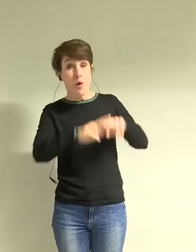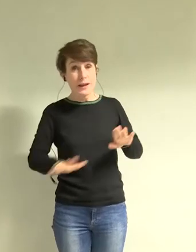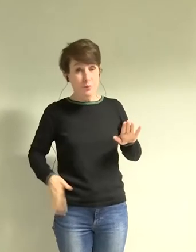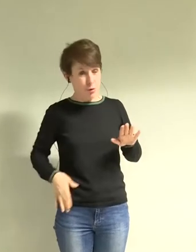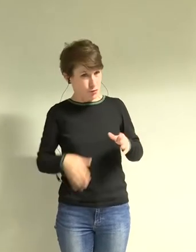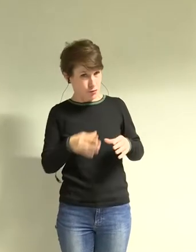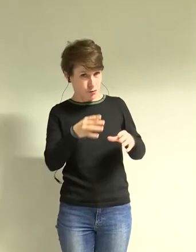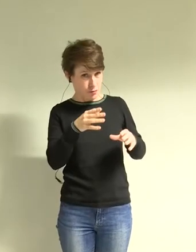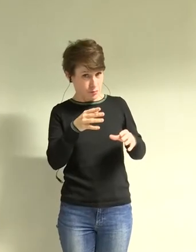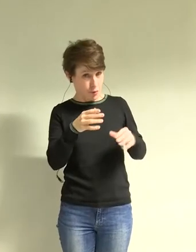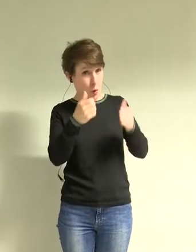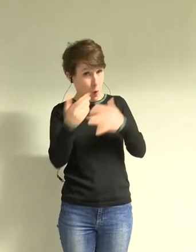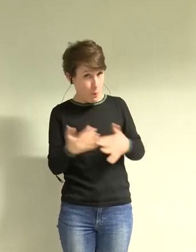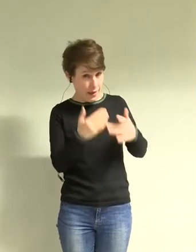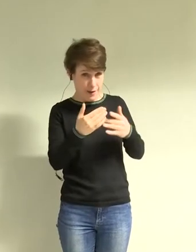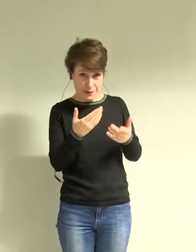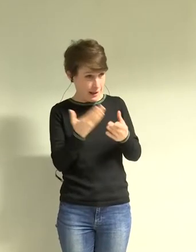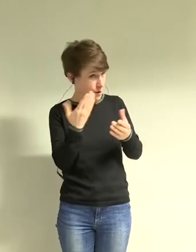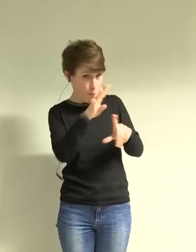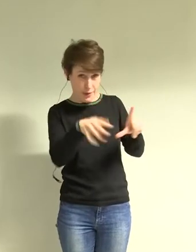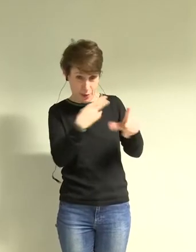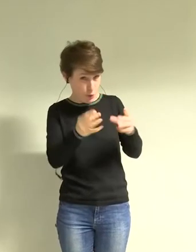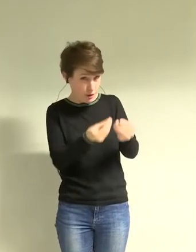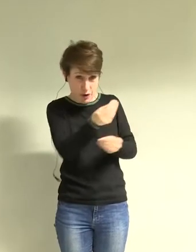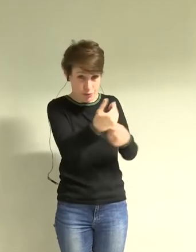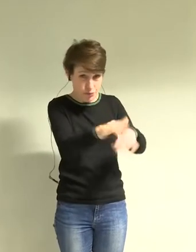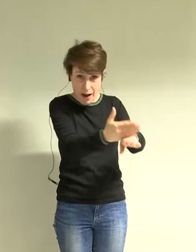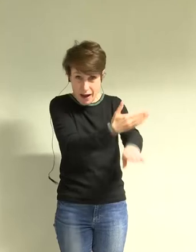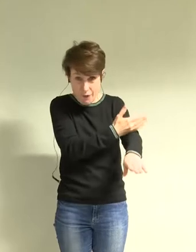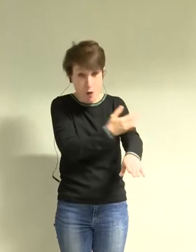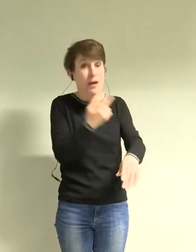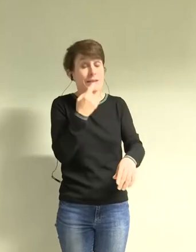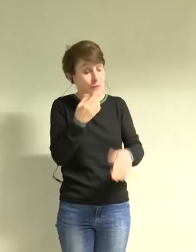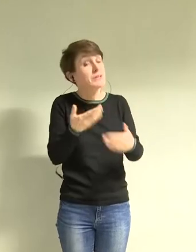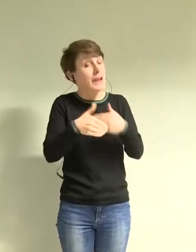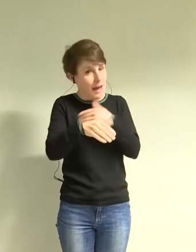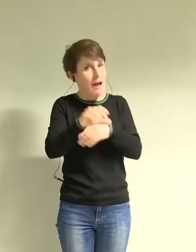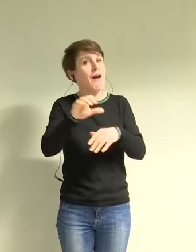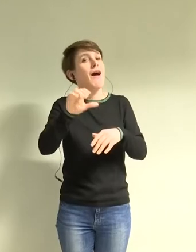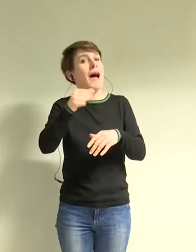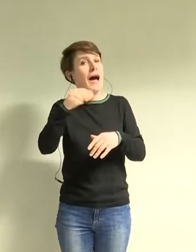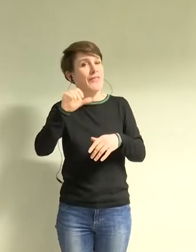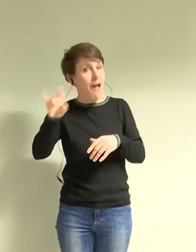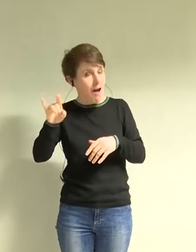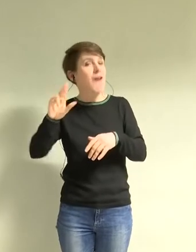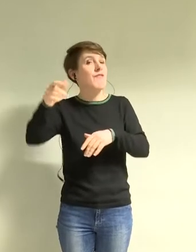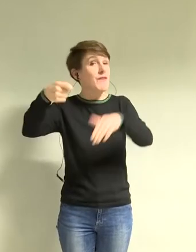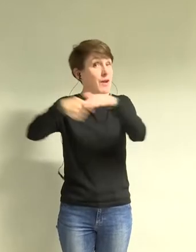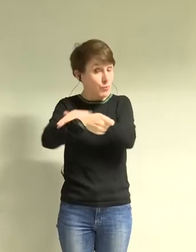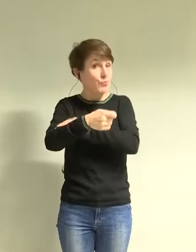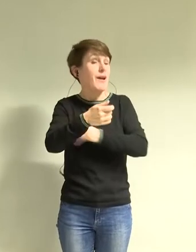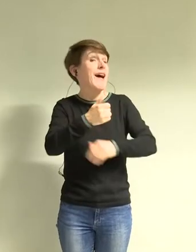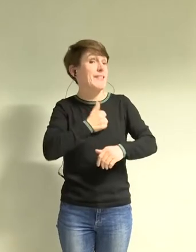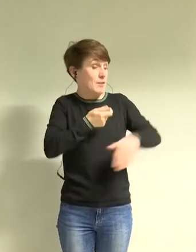possibles par l'anah donc les restes à charge seront encore diminué après les aides individuelles par l'anah